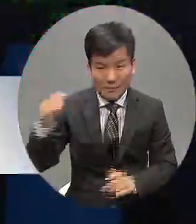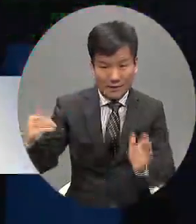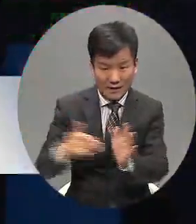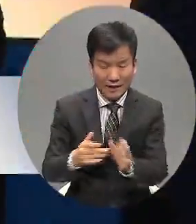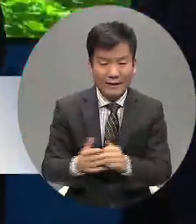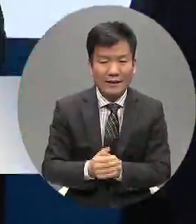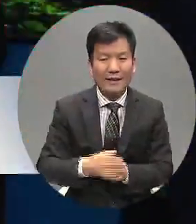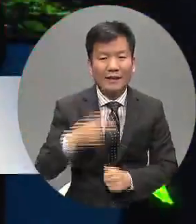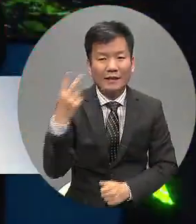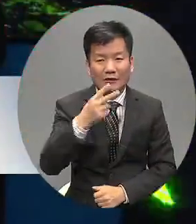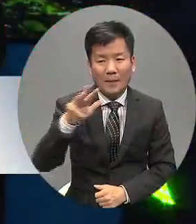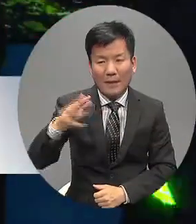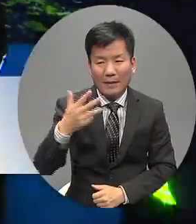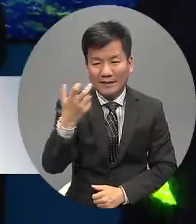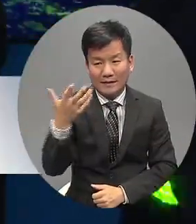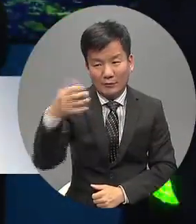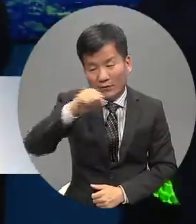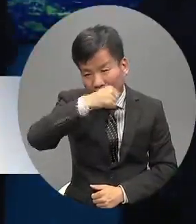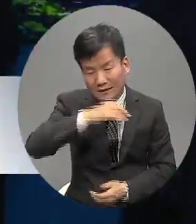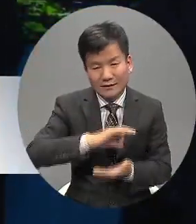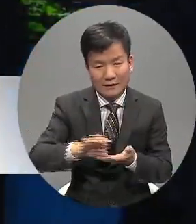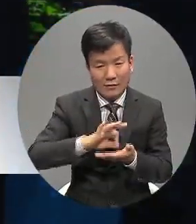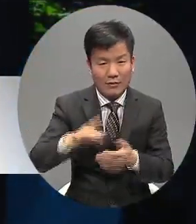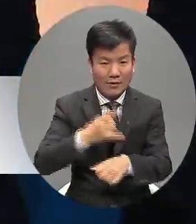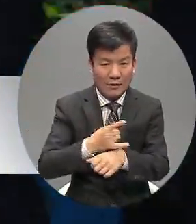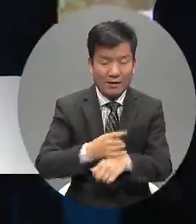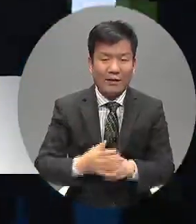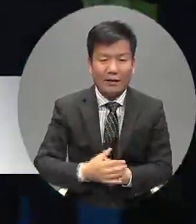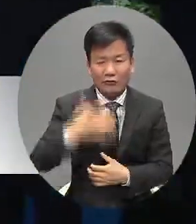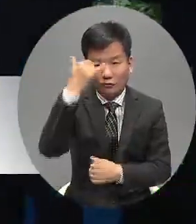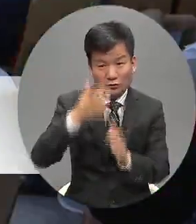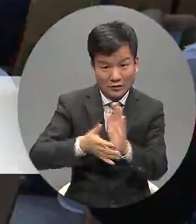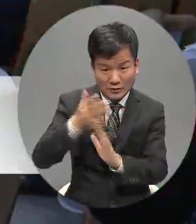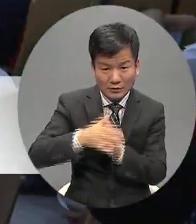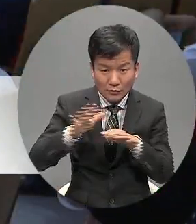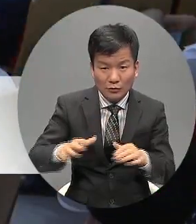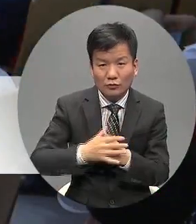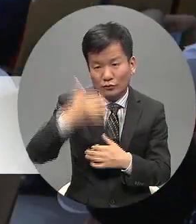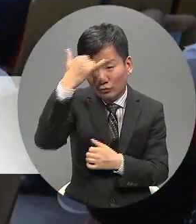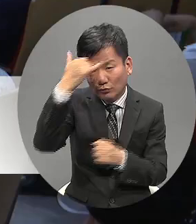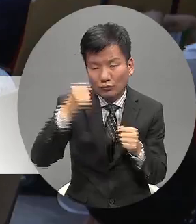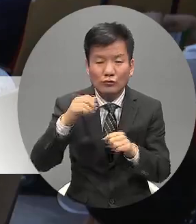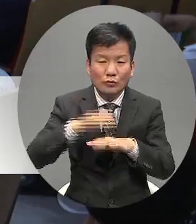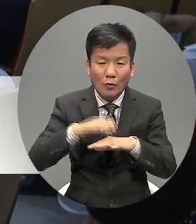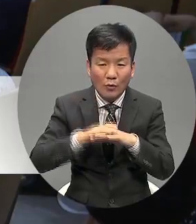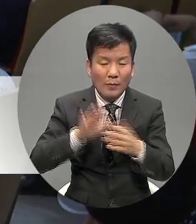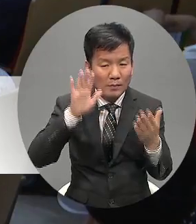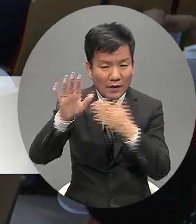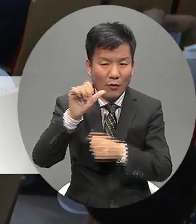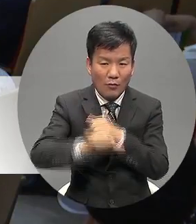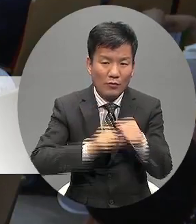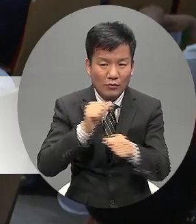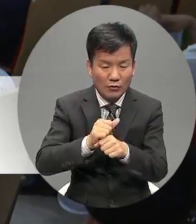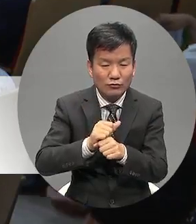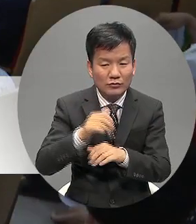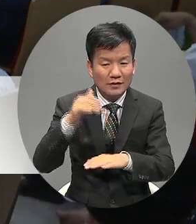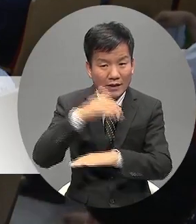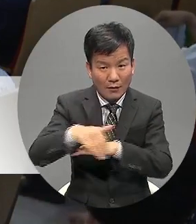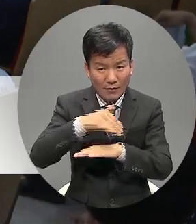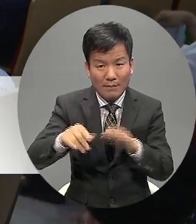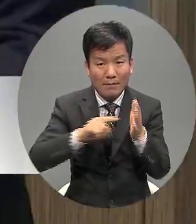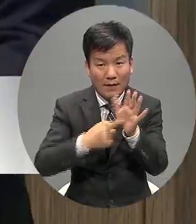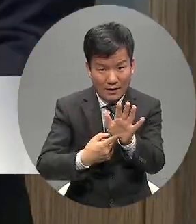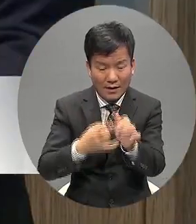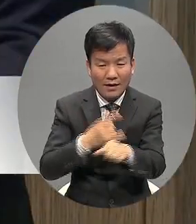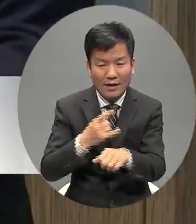2030년까지 2,870억 원을 투입합니다. 충주시는 오늘 충주농업 미래비전 5개년 추진계획을